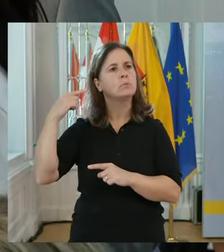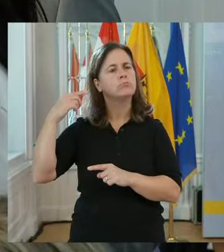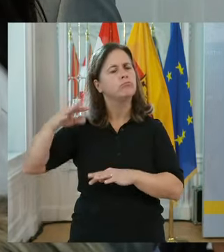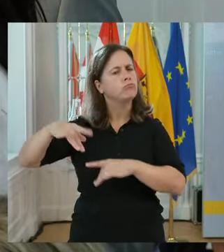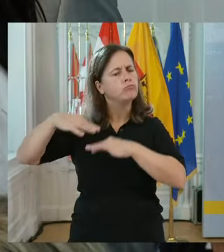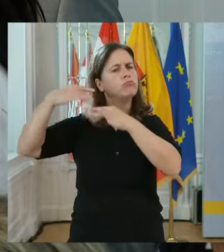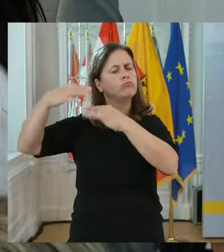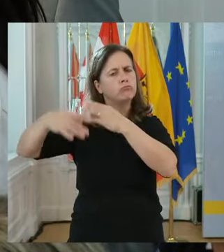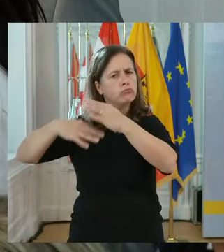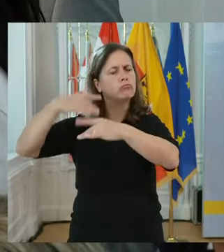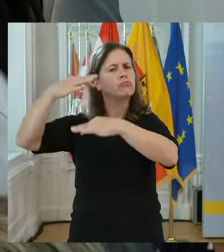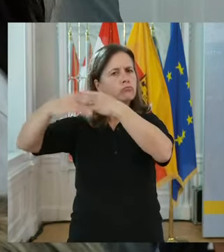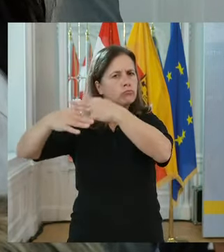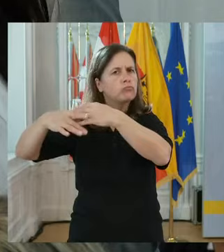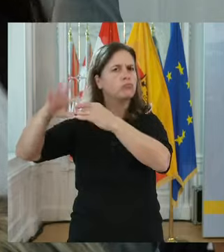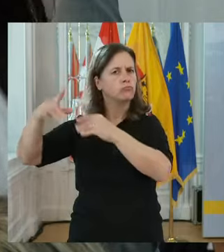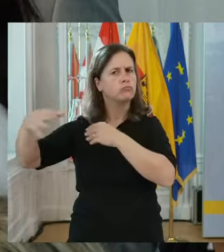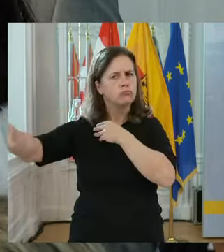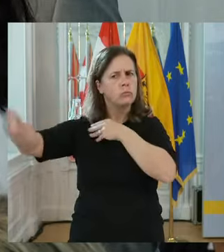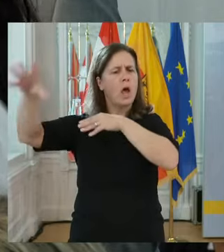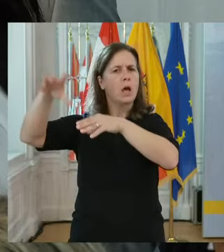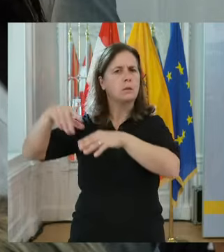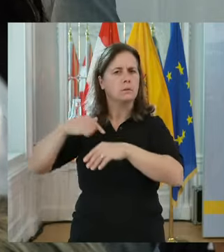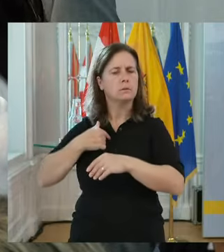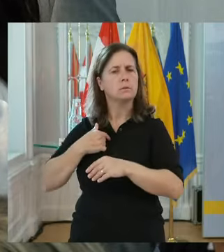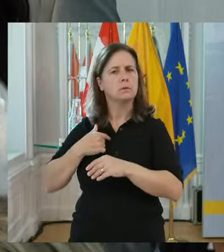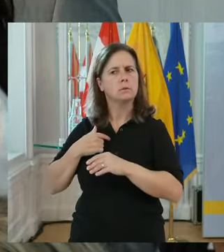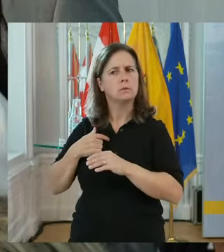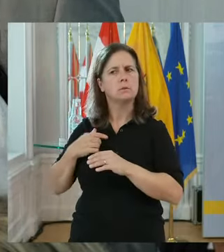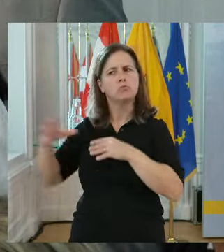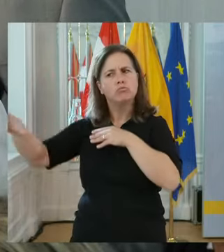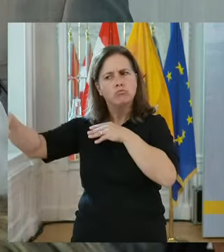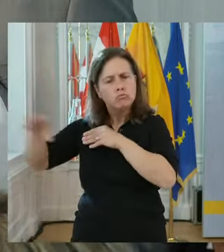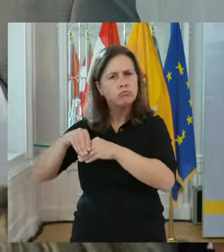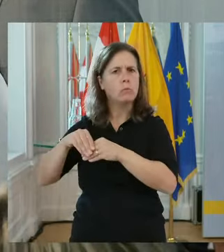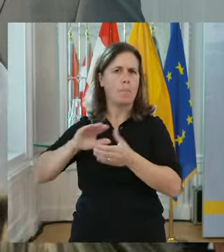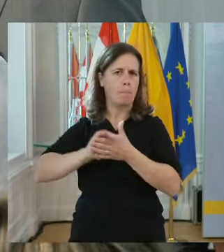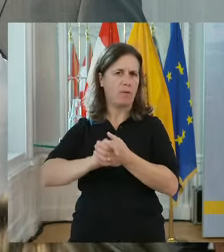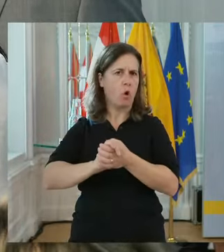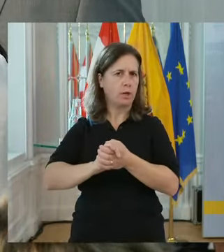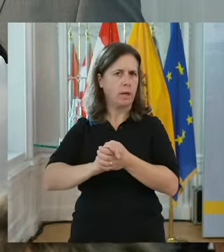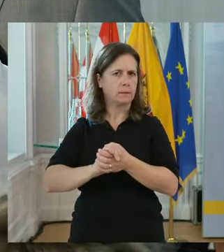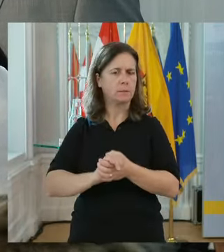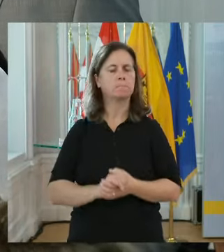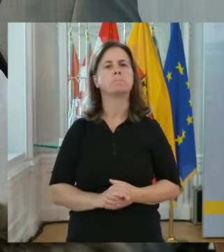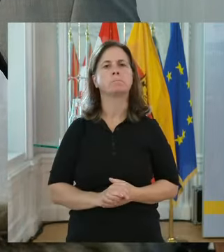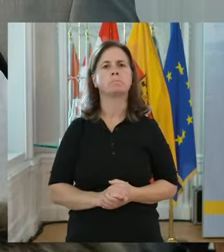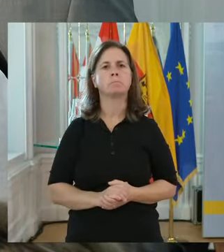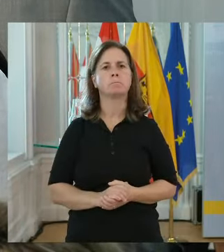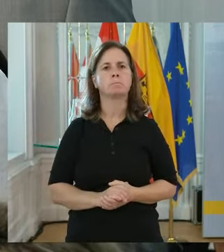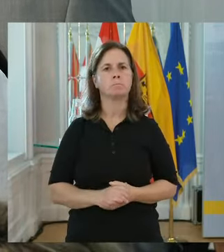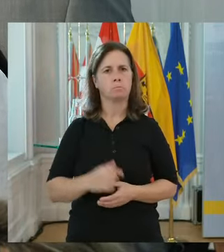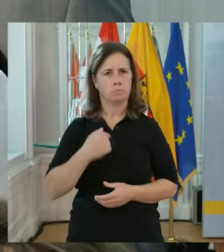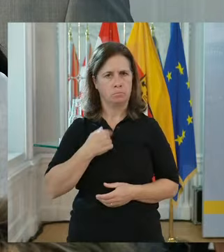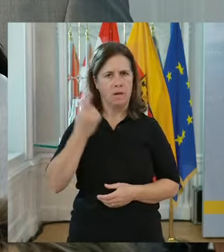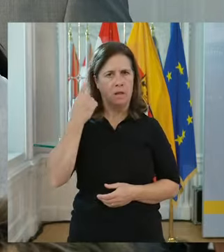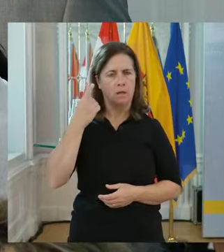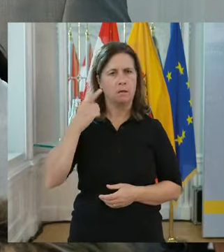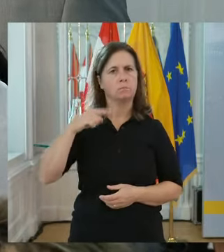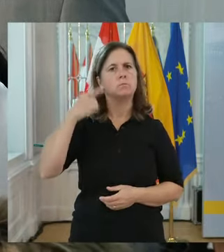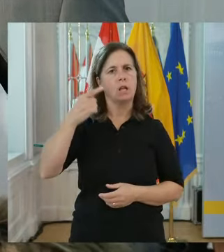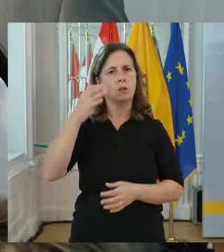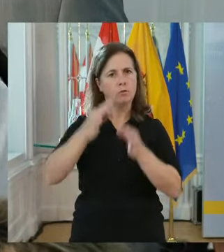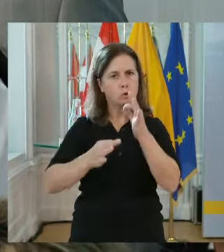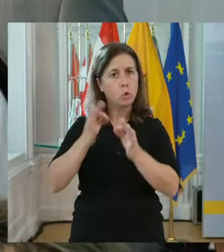irgendwie habe ich mich ihr angenommen, beziehungsweise habe ich mich mit ihr angefreundet. Ich habe dann versucht,